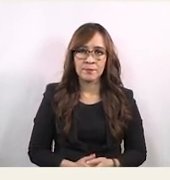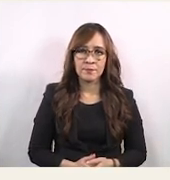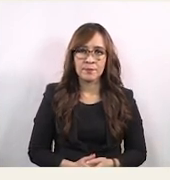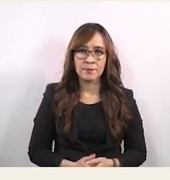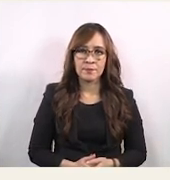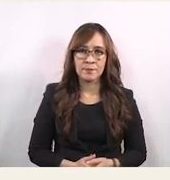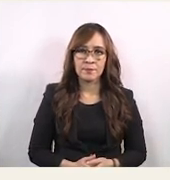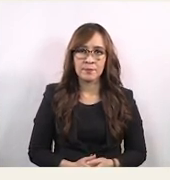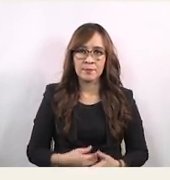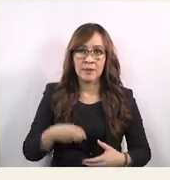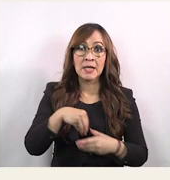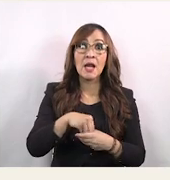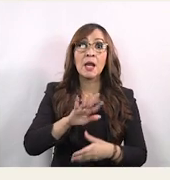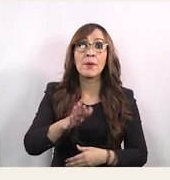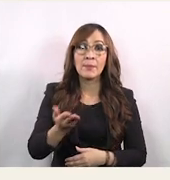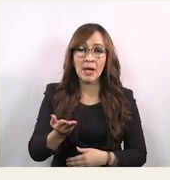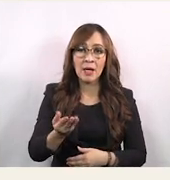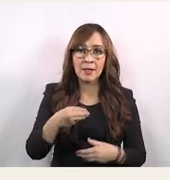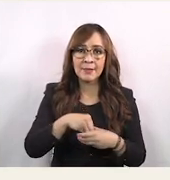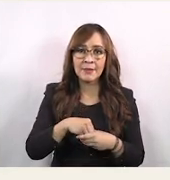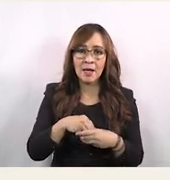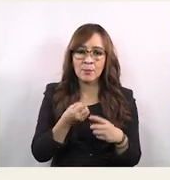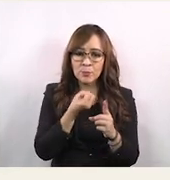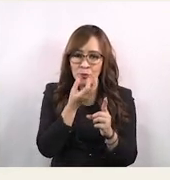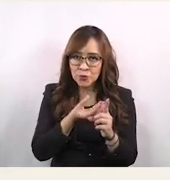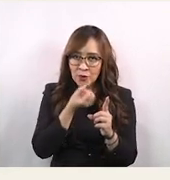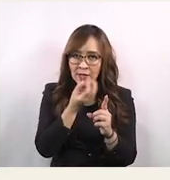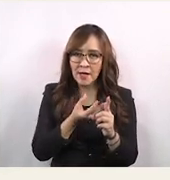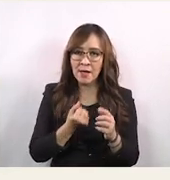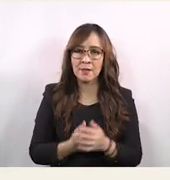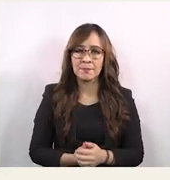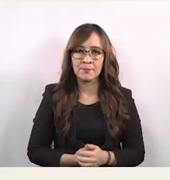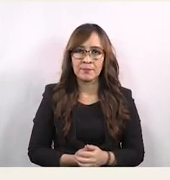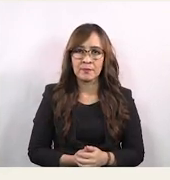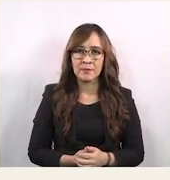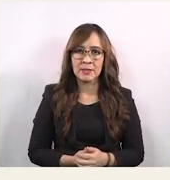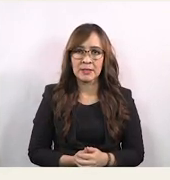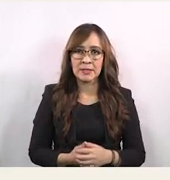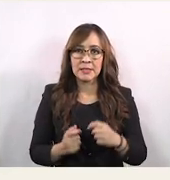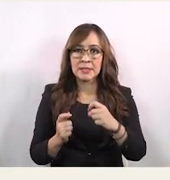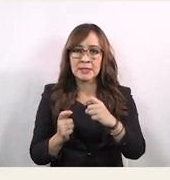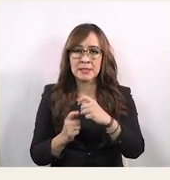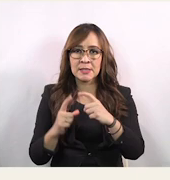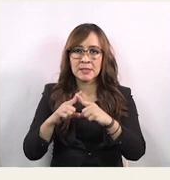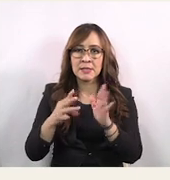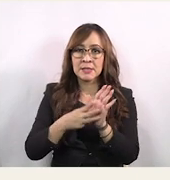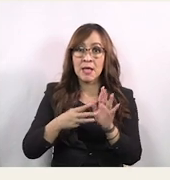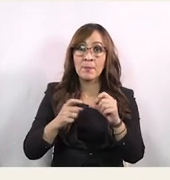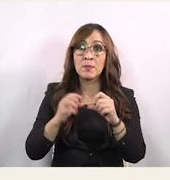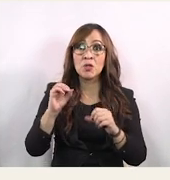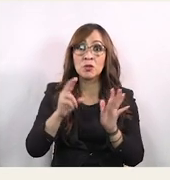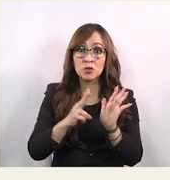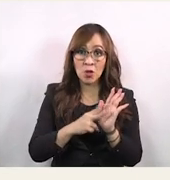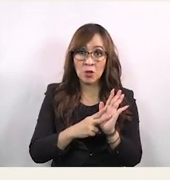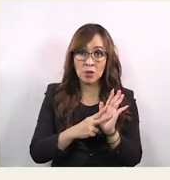di dalam apa dalam bujukannya The Simpson kan jatuhnya karena bujukan Yang Manis by